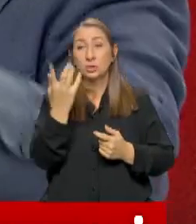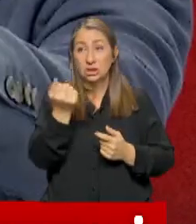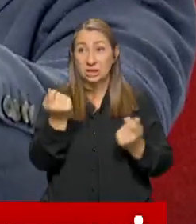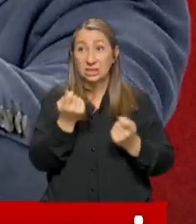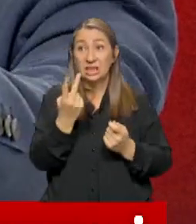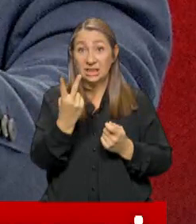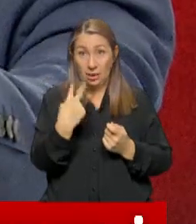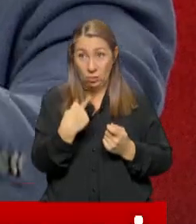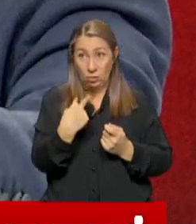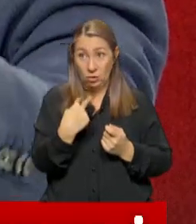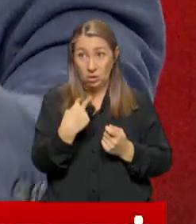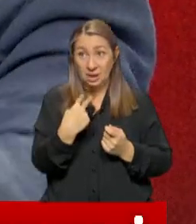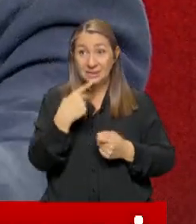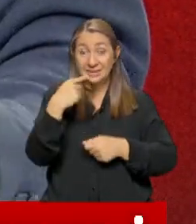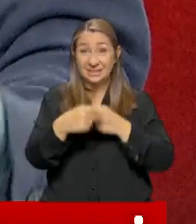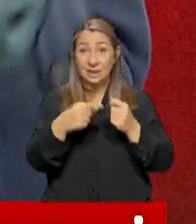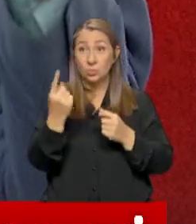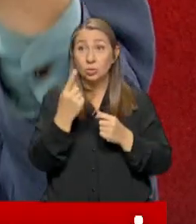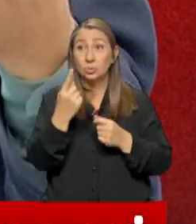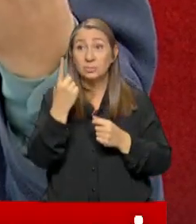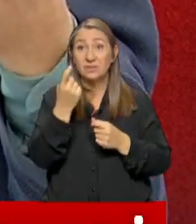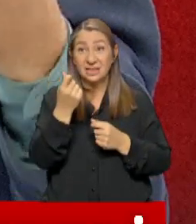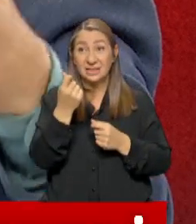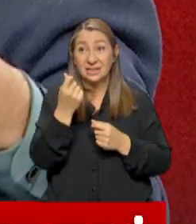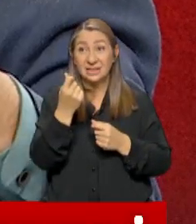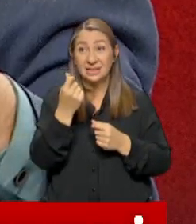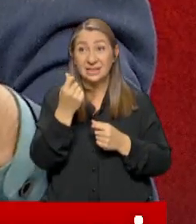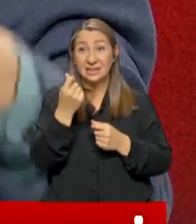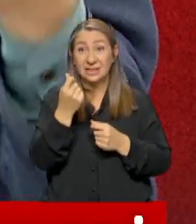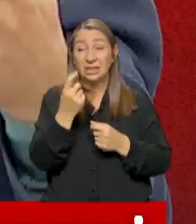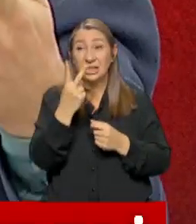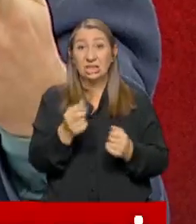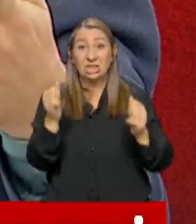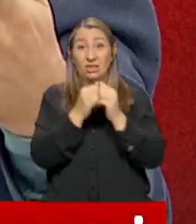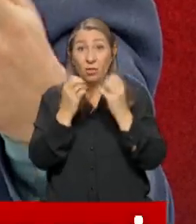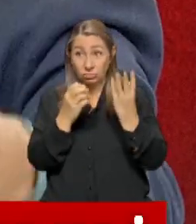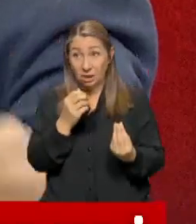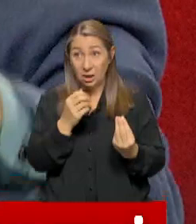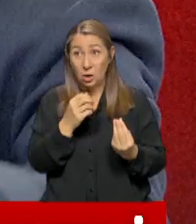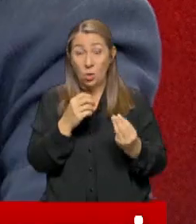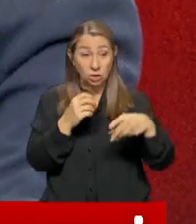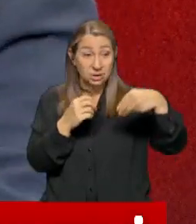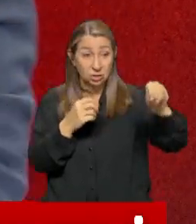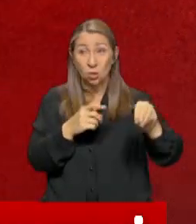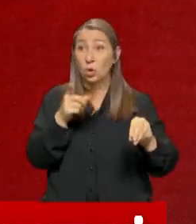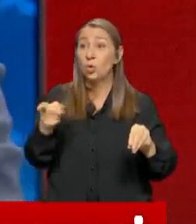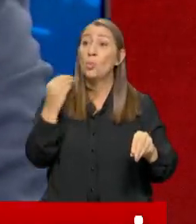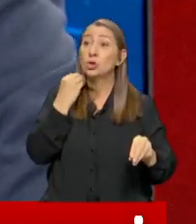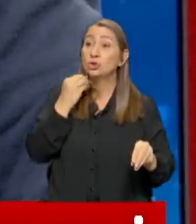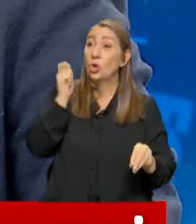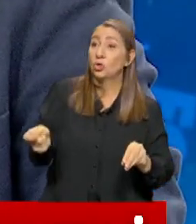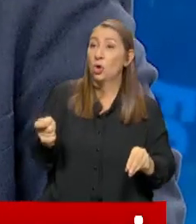alacak işi için iki tane alıyor seneye zaten minibüsün birinin fiyatı iki katına çıkacağı için onu satıyor diğerinin